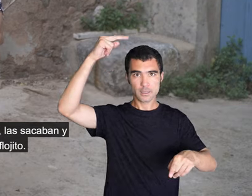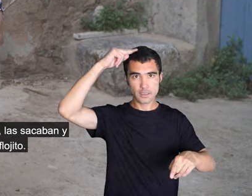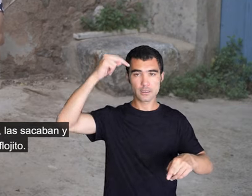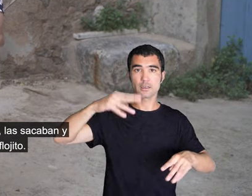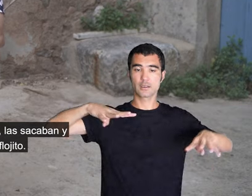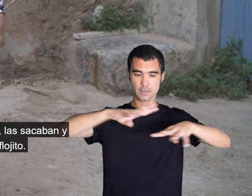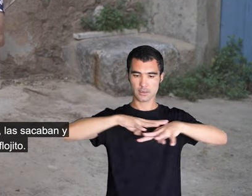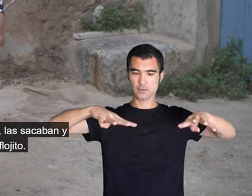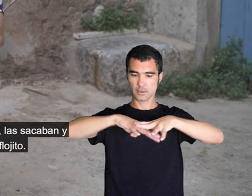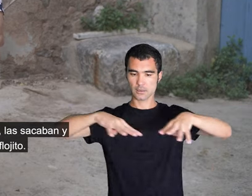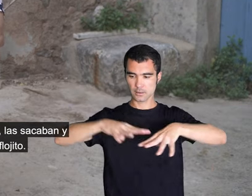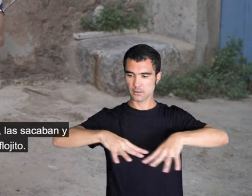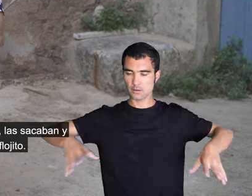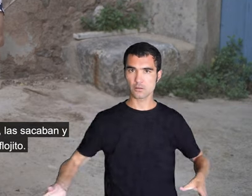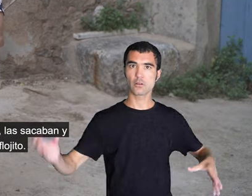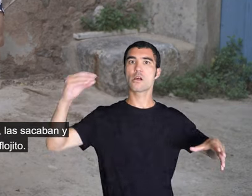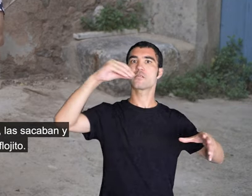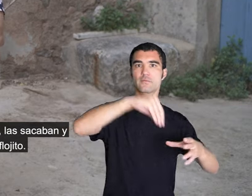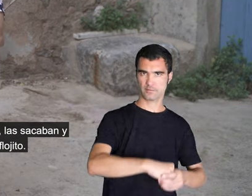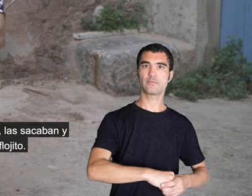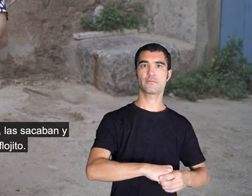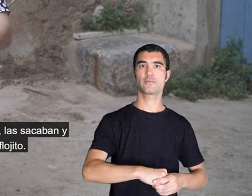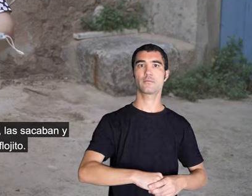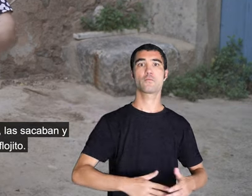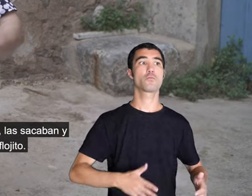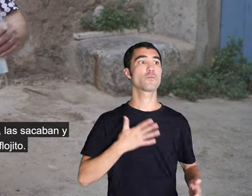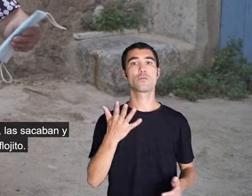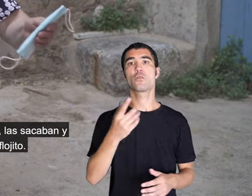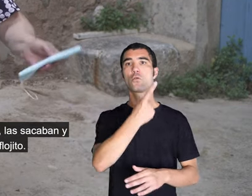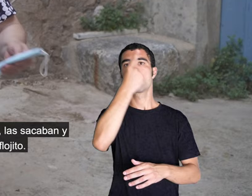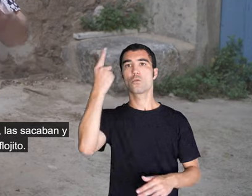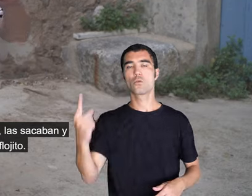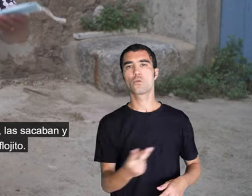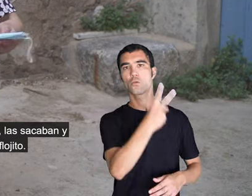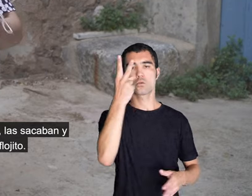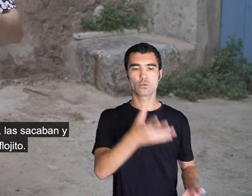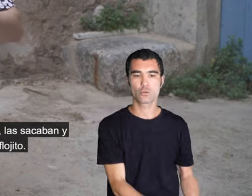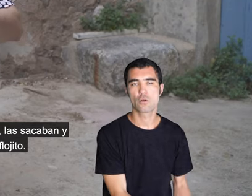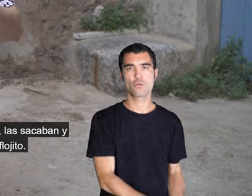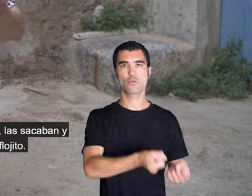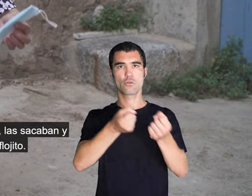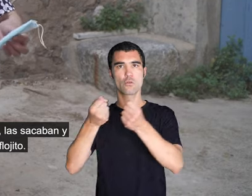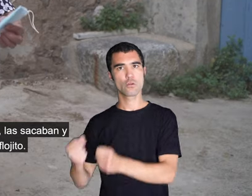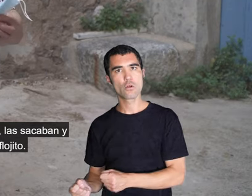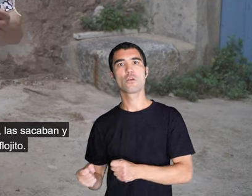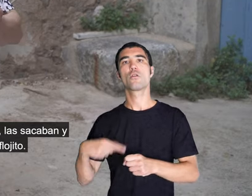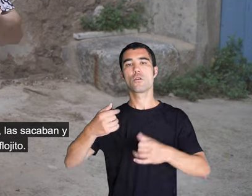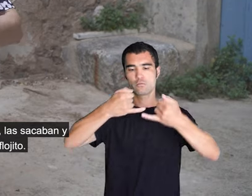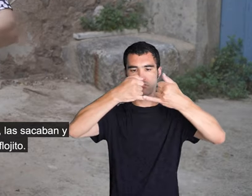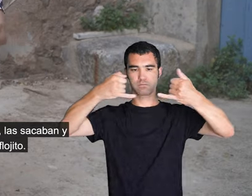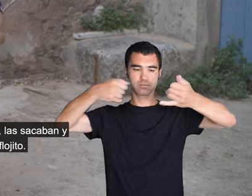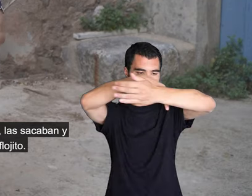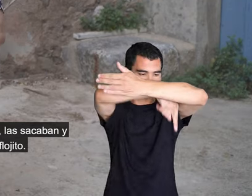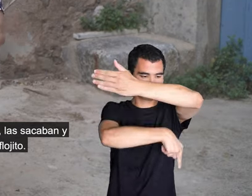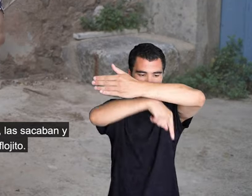les xerxes, i quan feia pintura mitjoreta, a una hora que estaven allà, els atreien, i ell posava les palangres i tot